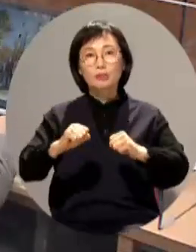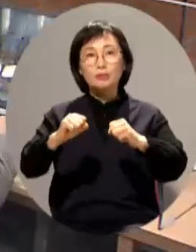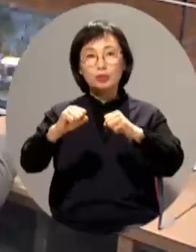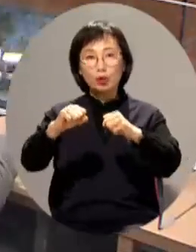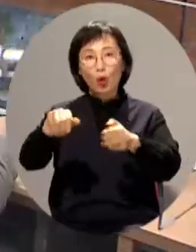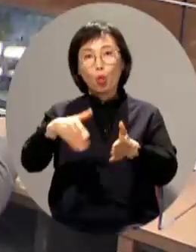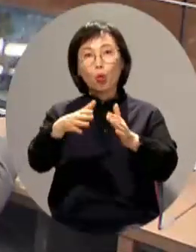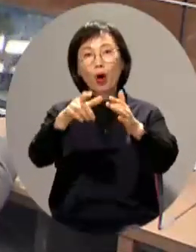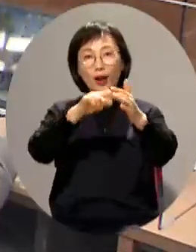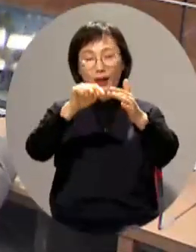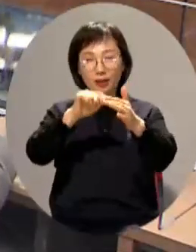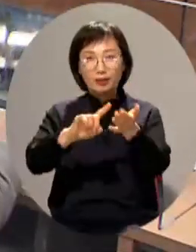mbc 뉴스 키바 일입니다